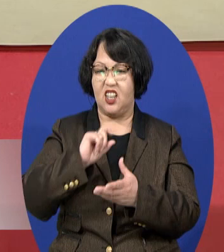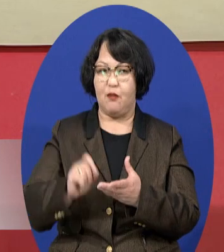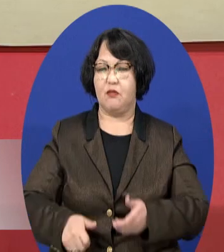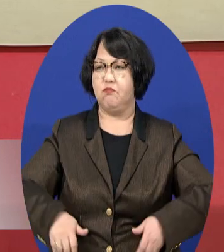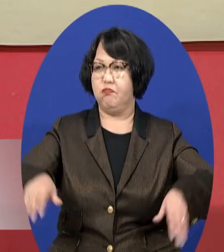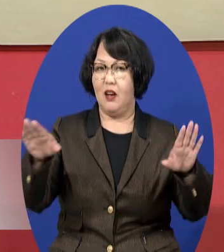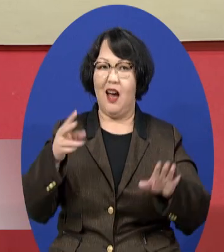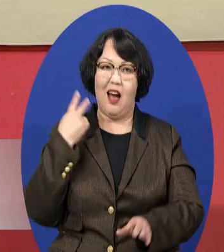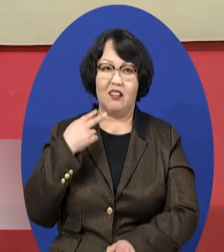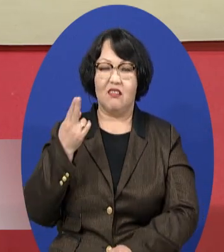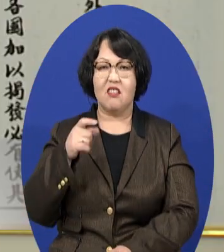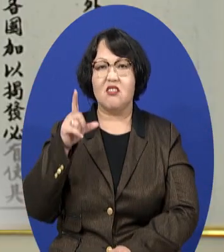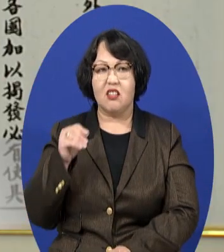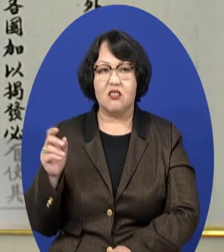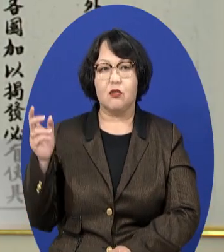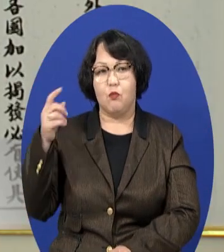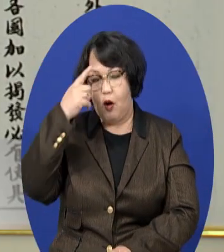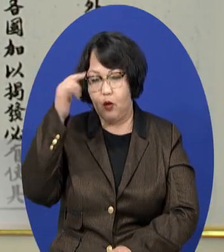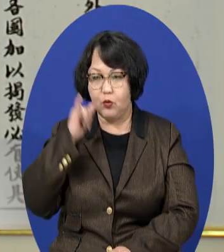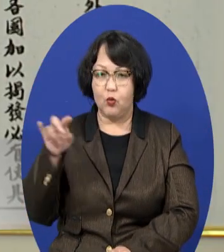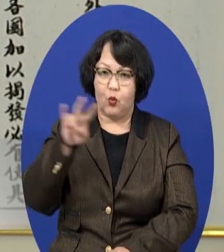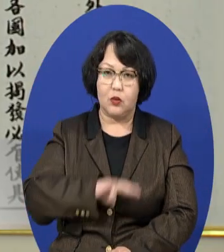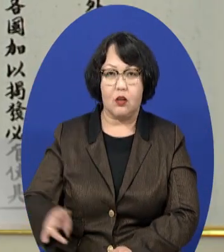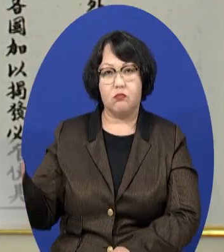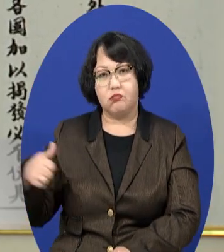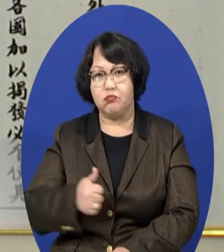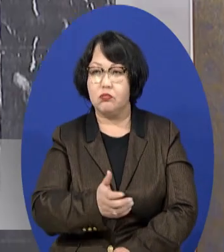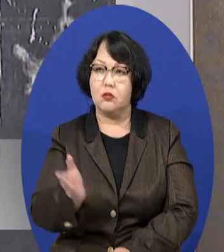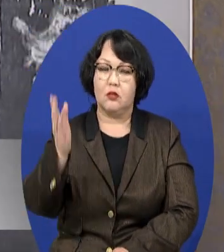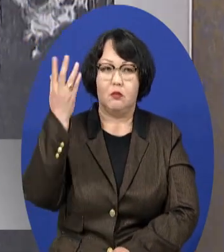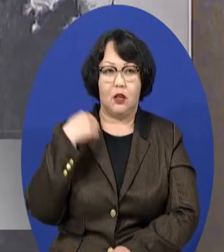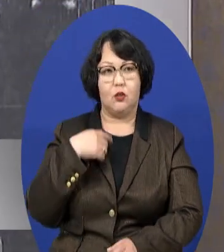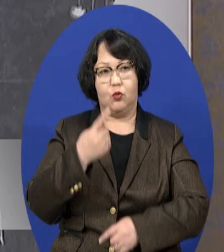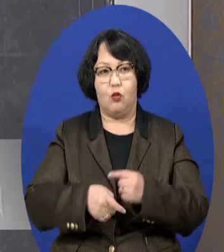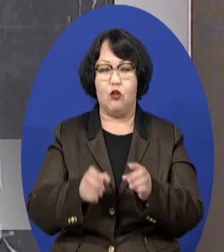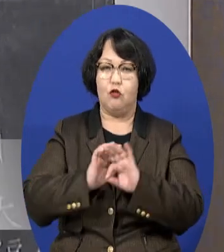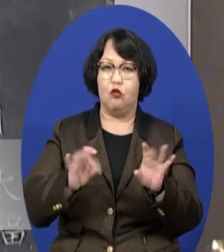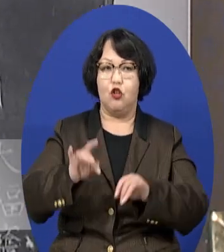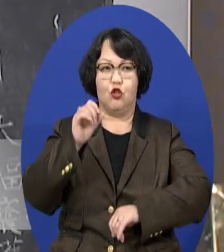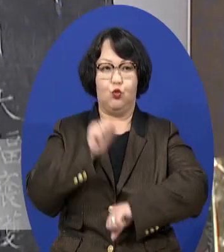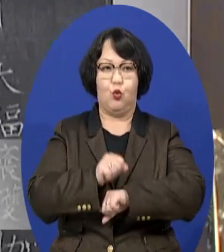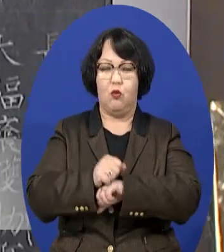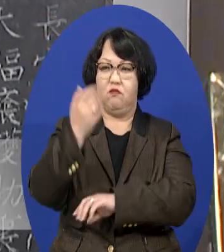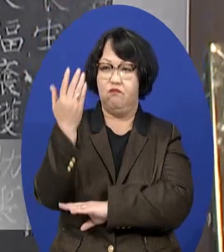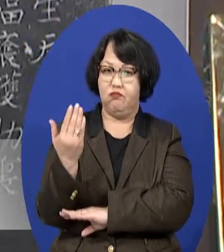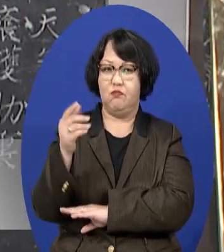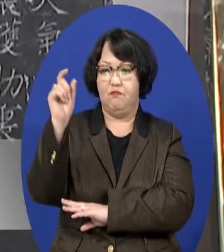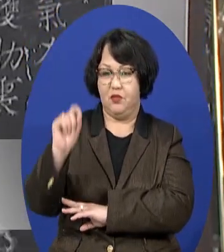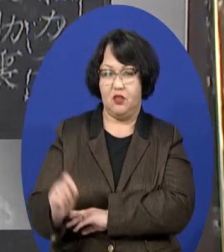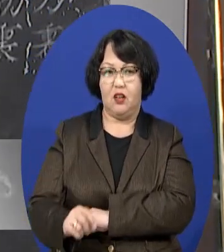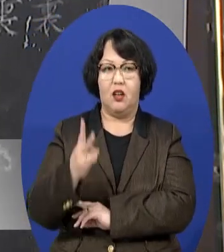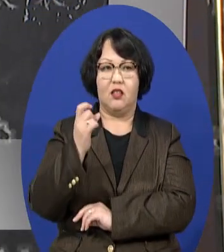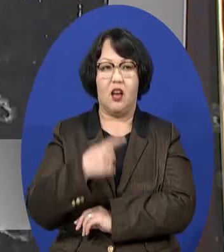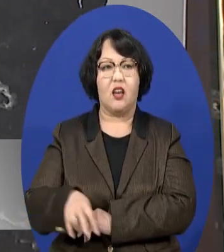бичсэн тэмдэглэл гэрэл зургийн альбом Монголын дундад зууны түүхэнд холбогдох хөшөө чулууны бичээс Наньхад сурвалжийн хуулбар